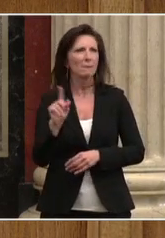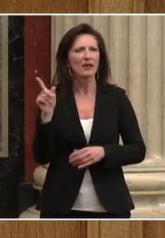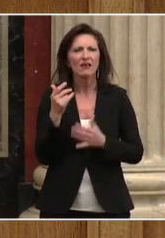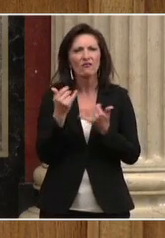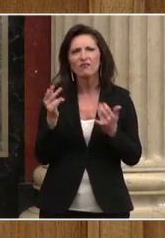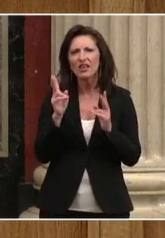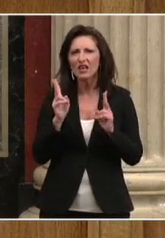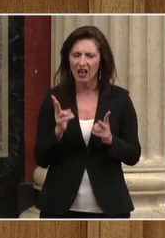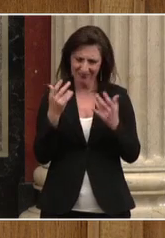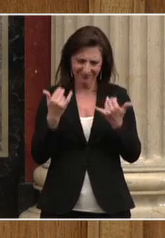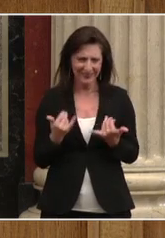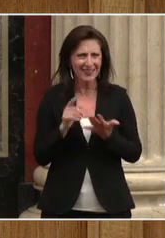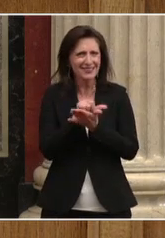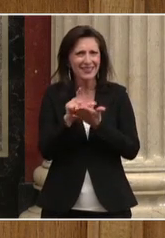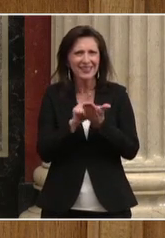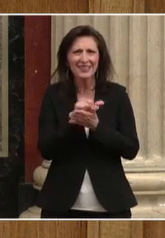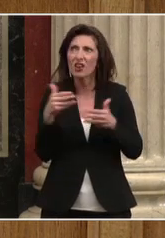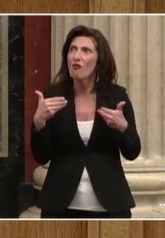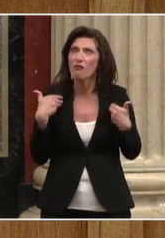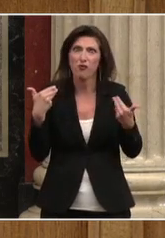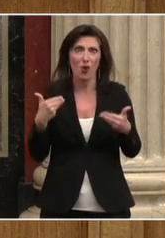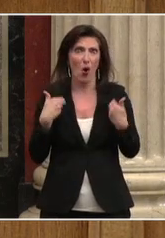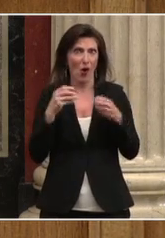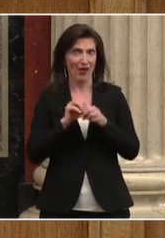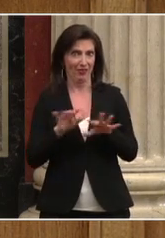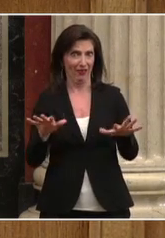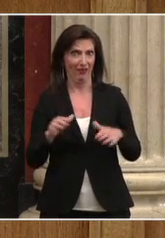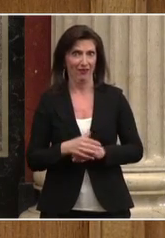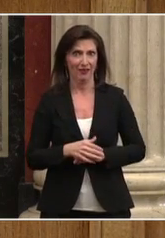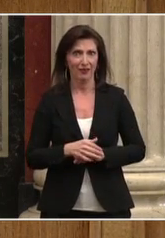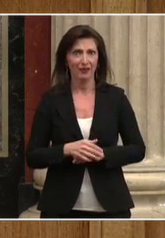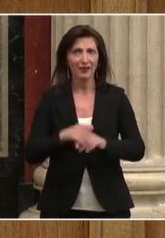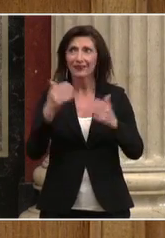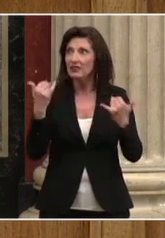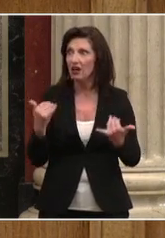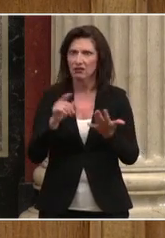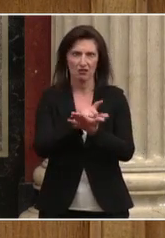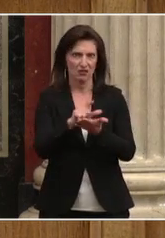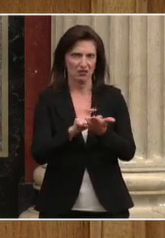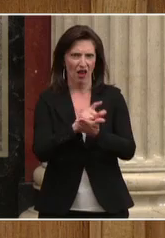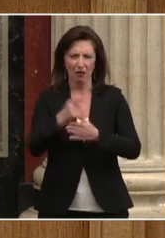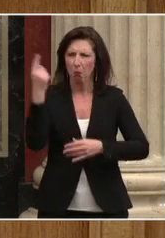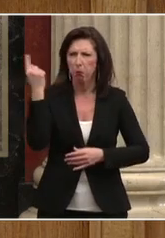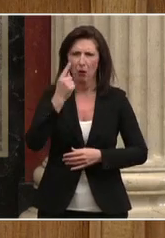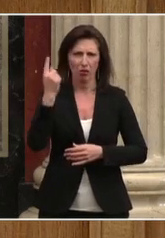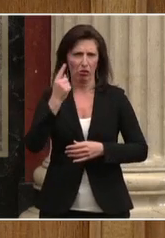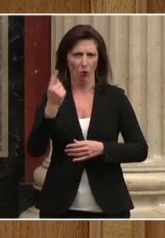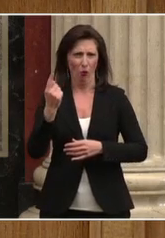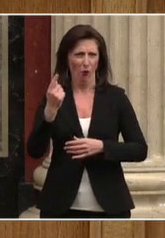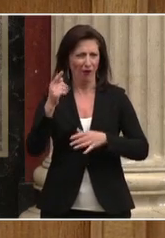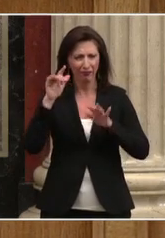in diese Zeit herüberzunehmen, in diese Zeit deutlicher Bedrohung, stetig wiederkehrender